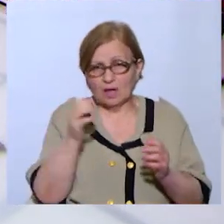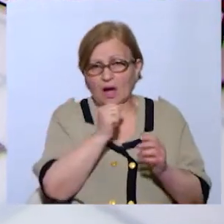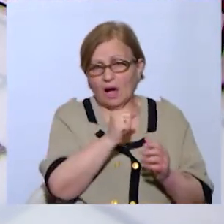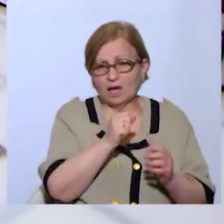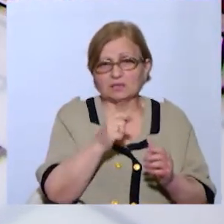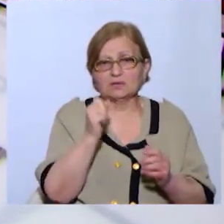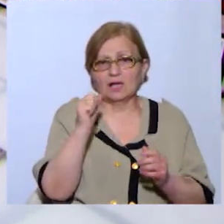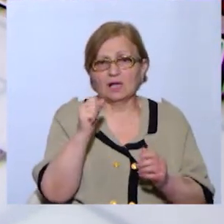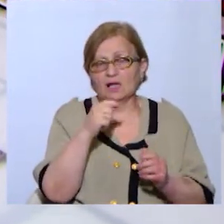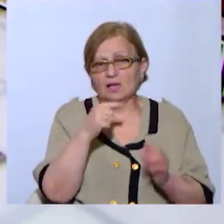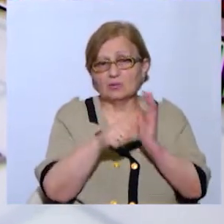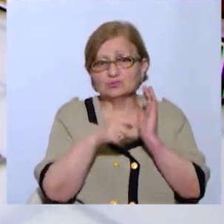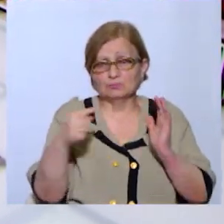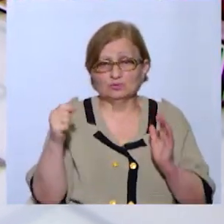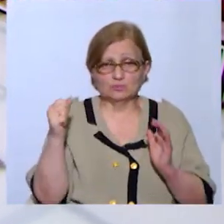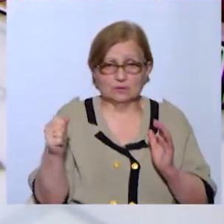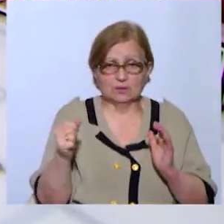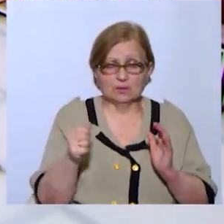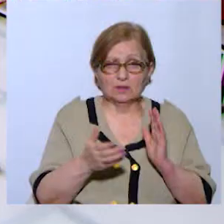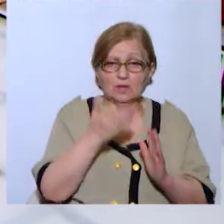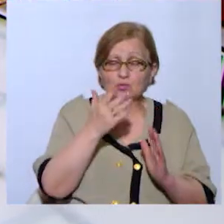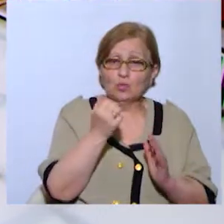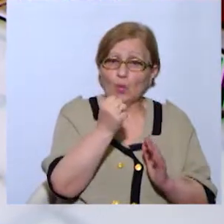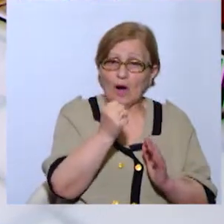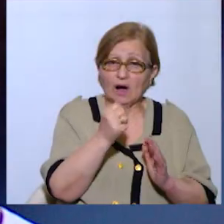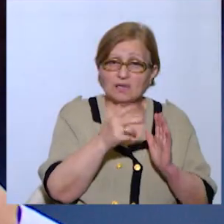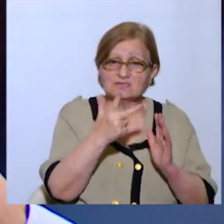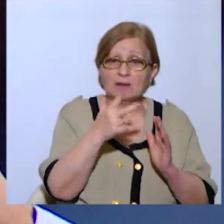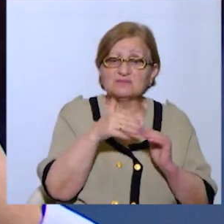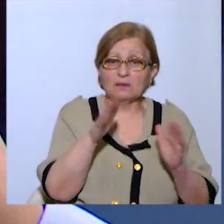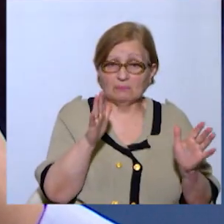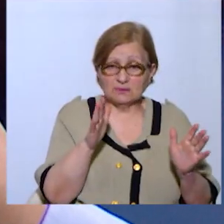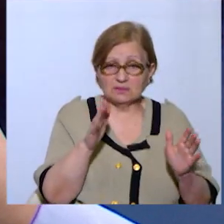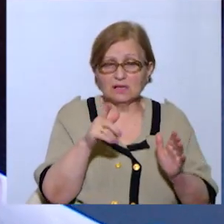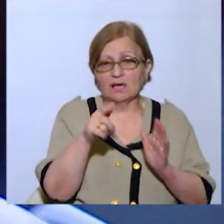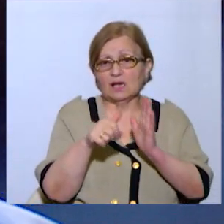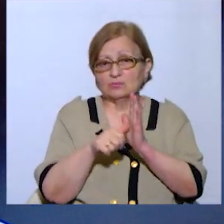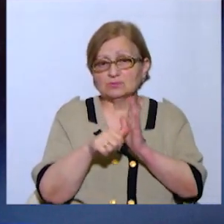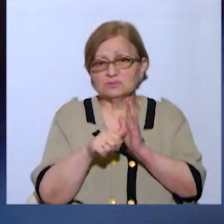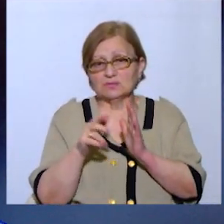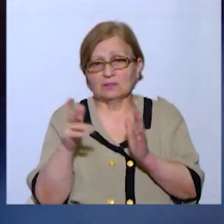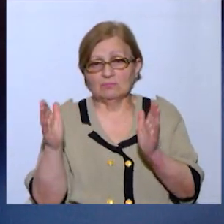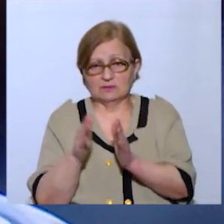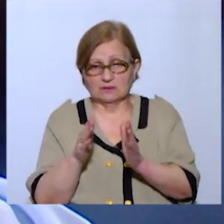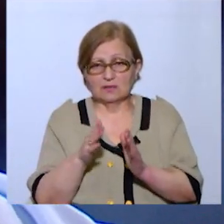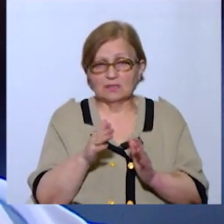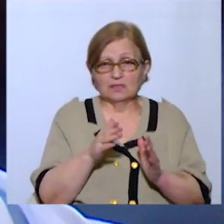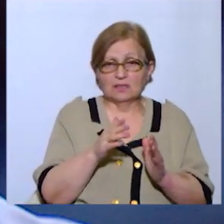x - a. თუ a 3-ზე მეტია, მაშინ x - a არის 3-ზე ნაკლები. თუ a